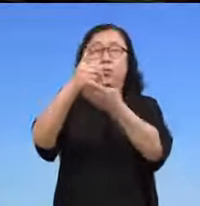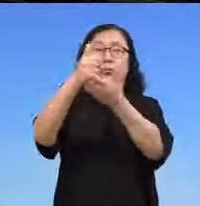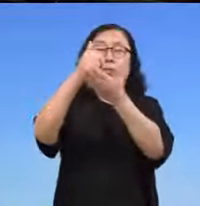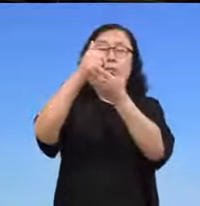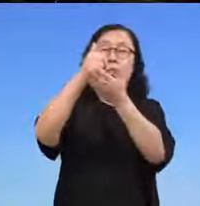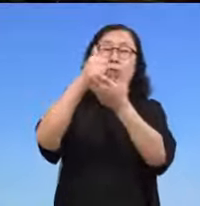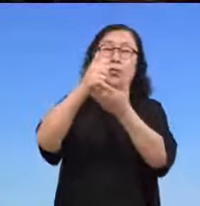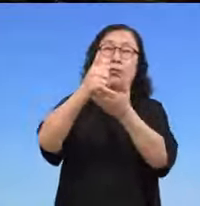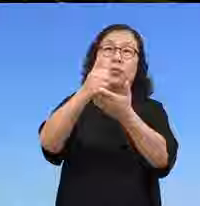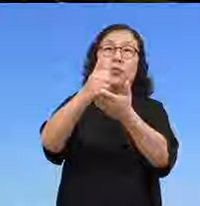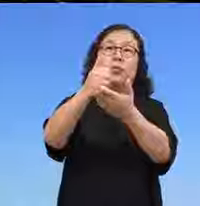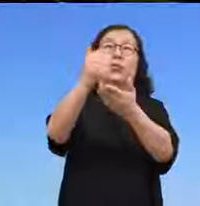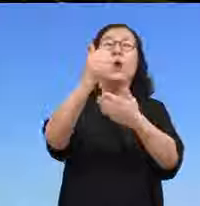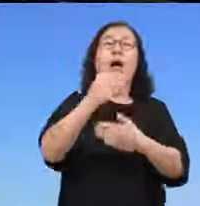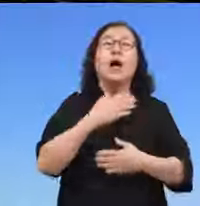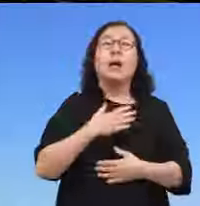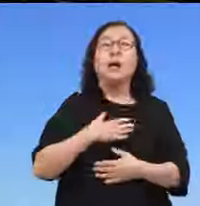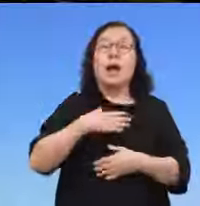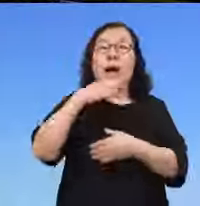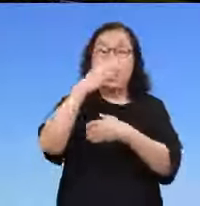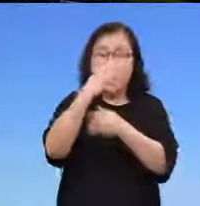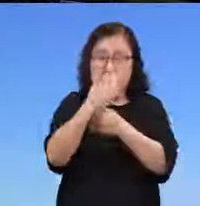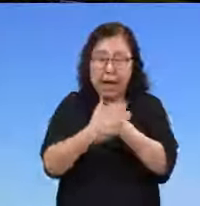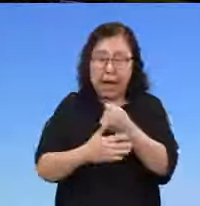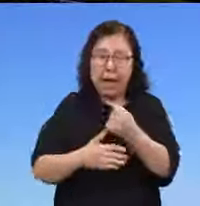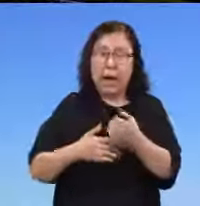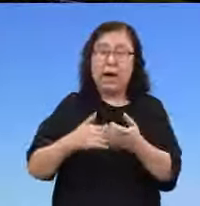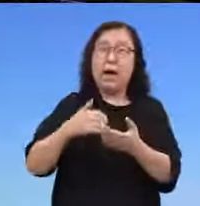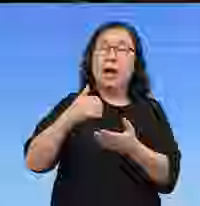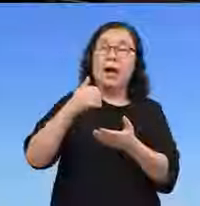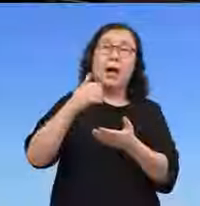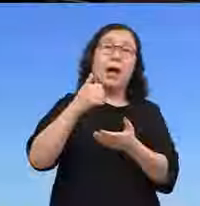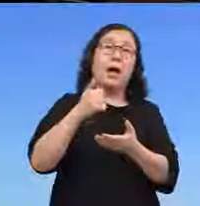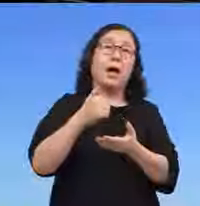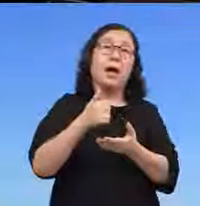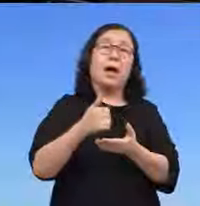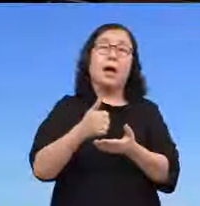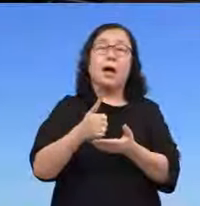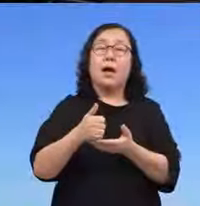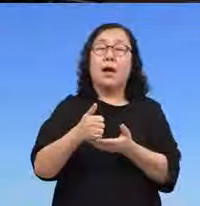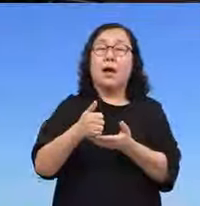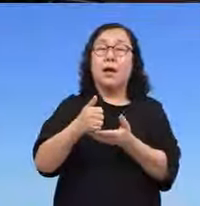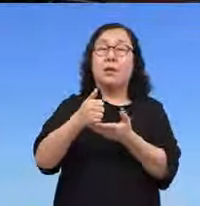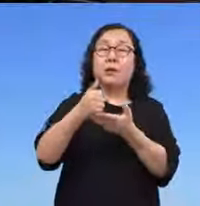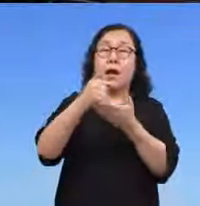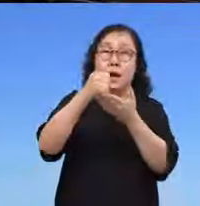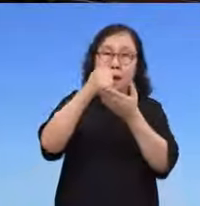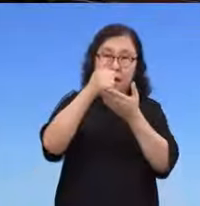번 더 선포합니다. 나의 하나님,